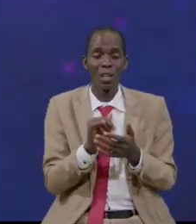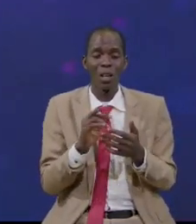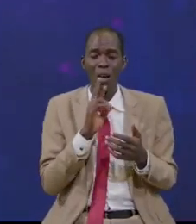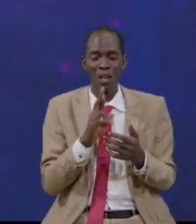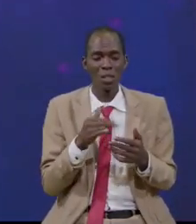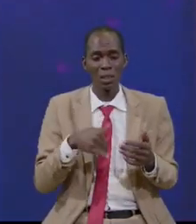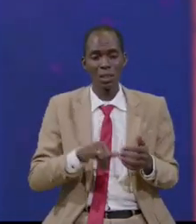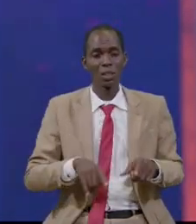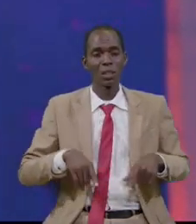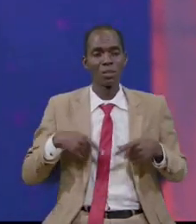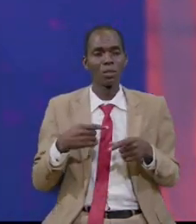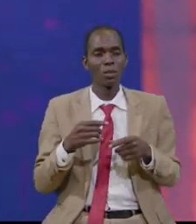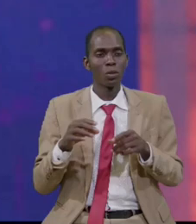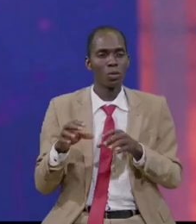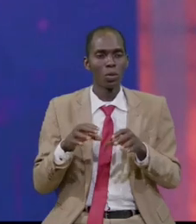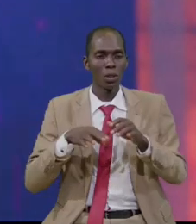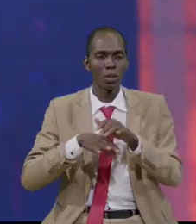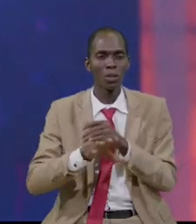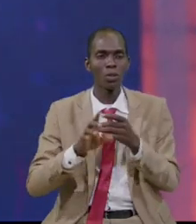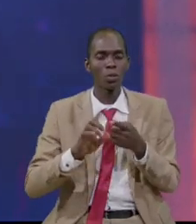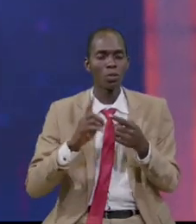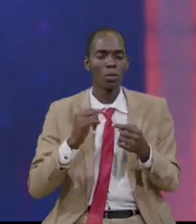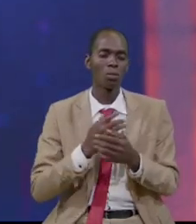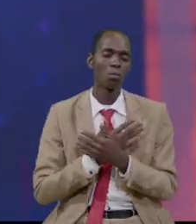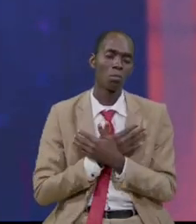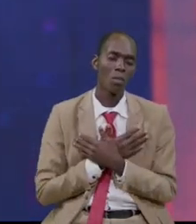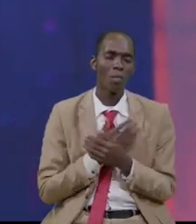Et nous entrons dans le repos.